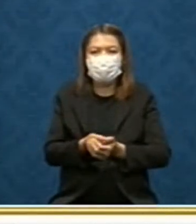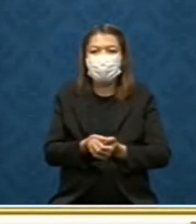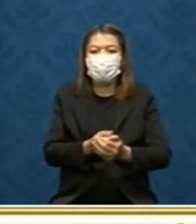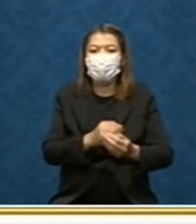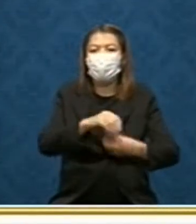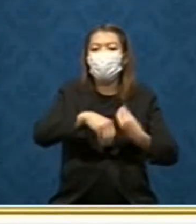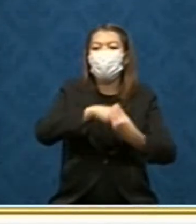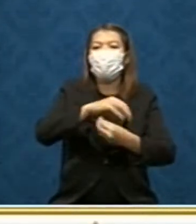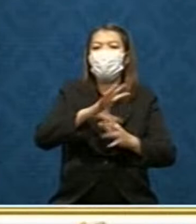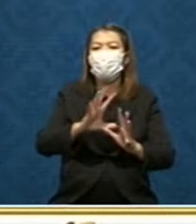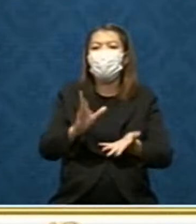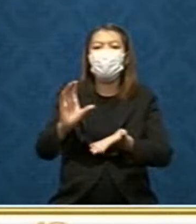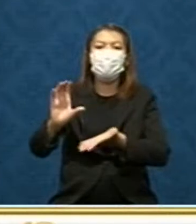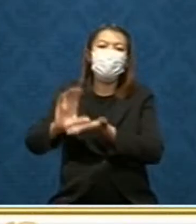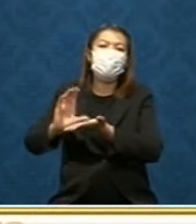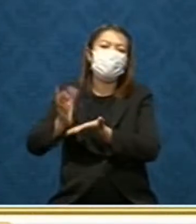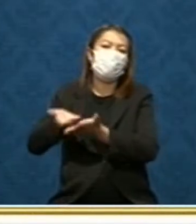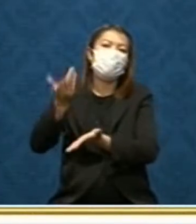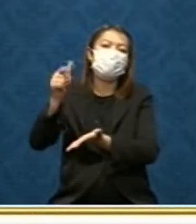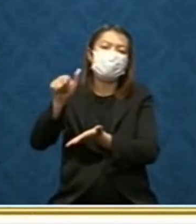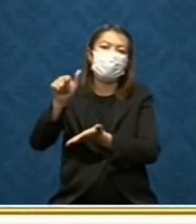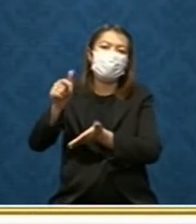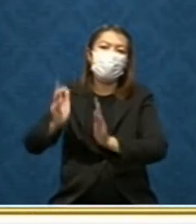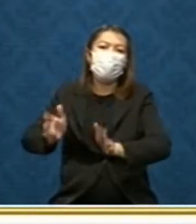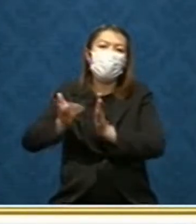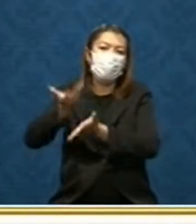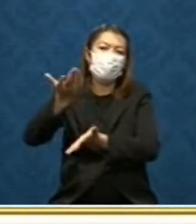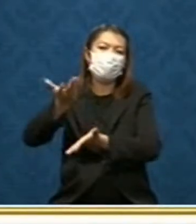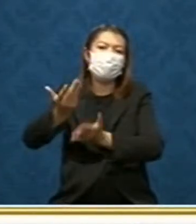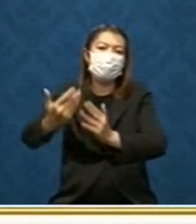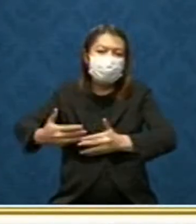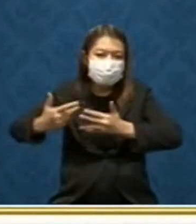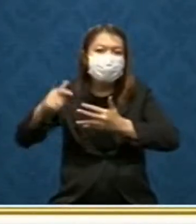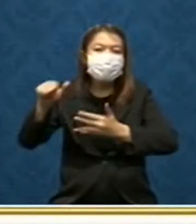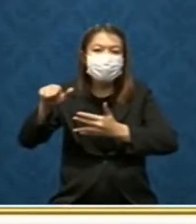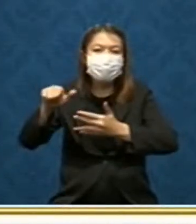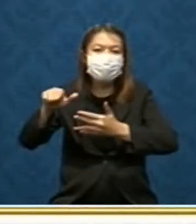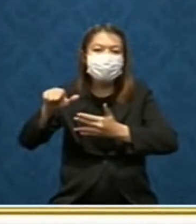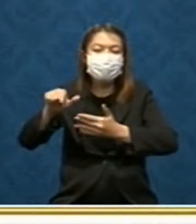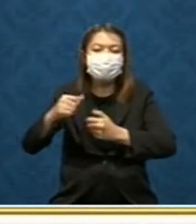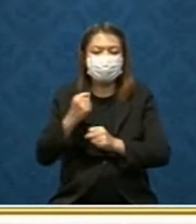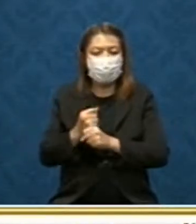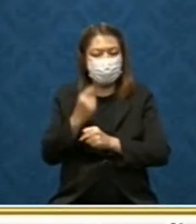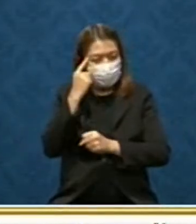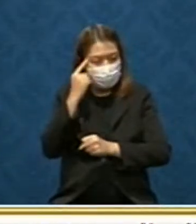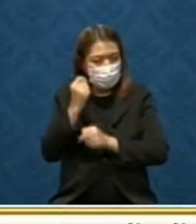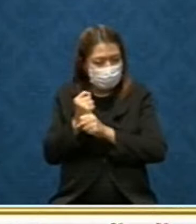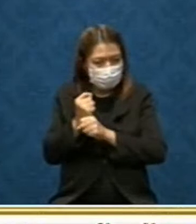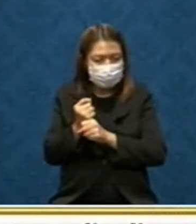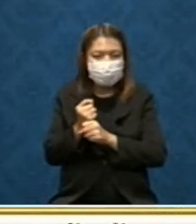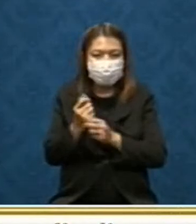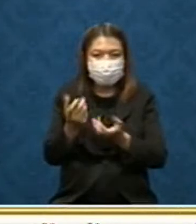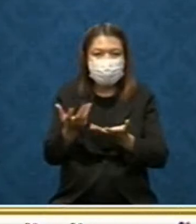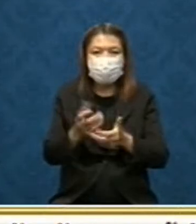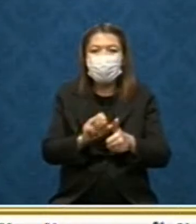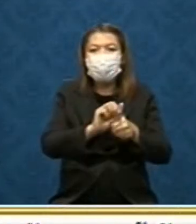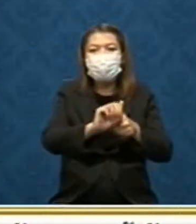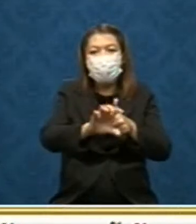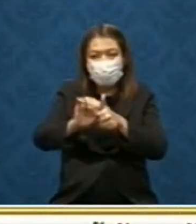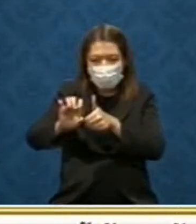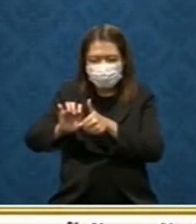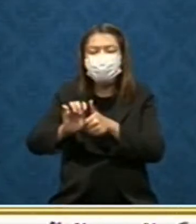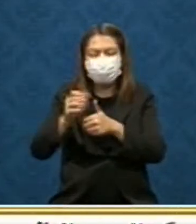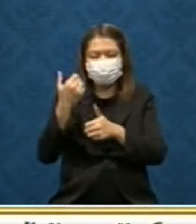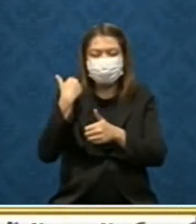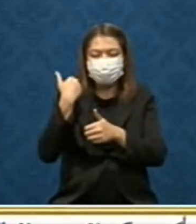บดกว่าไขได้ก็ทุนใหญ่ได้ไม่เกดการผลิตเพรานั้นเราก็แนะนำไปคุจรภัณฑกแนะนำไป